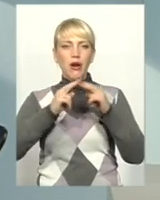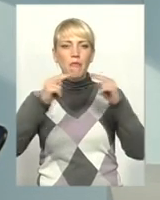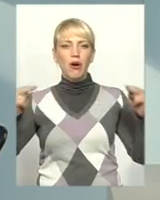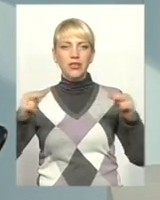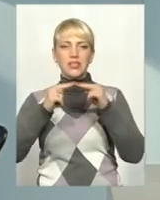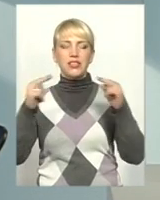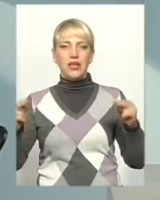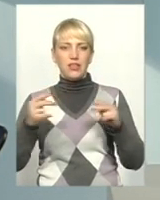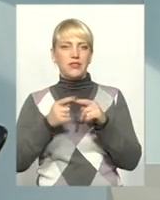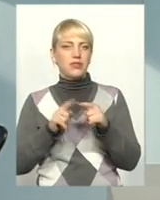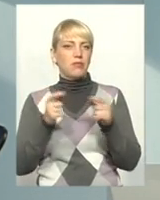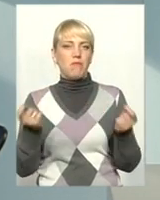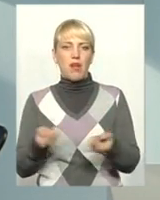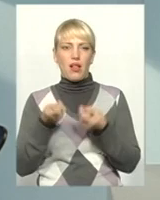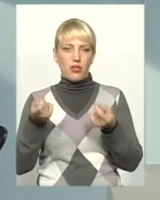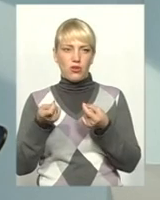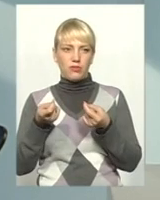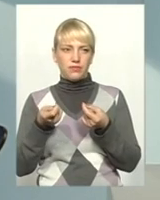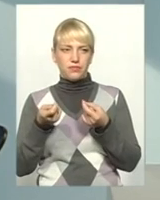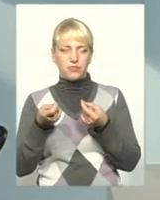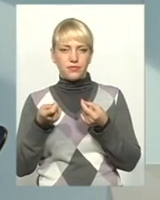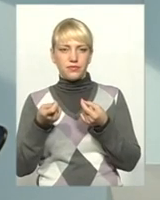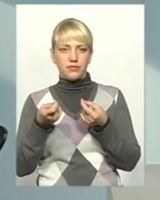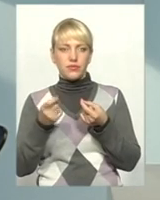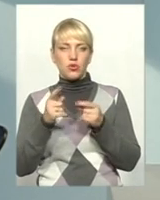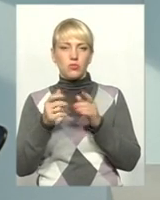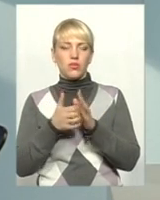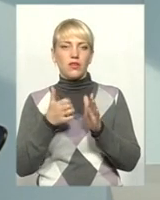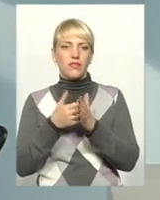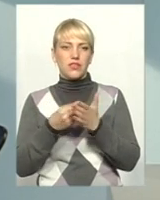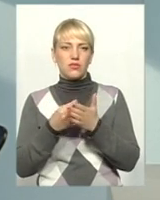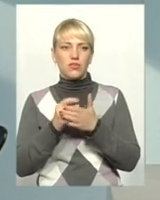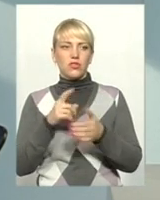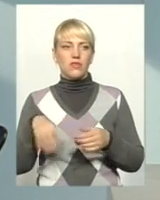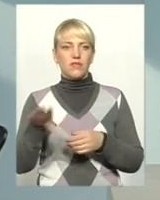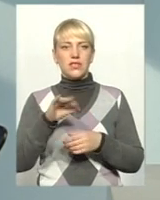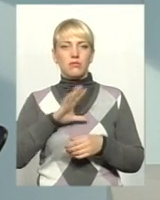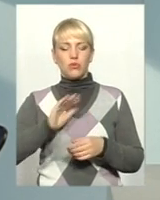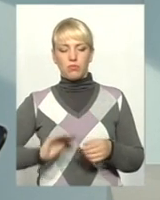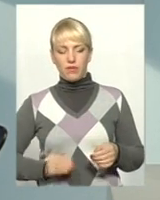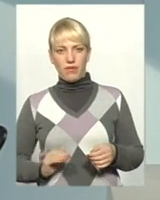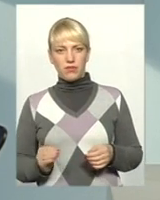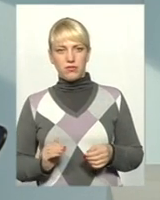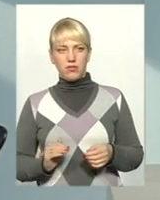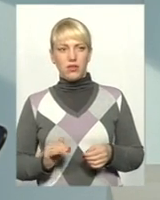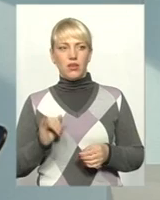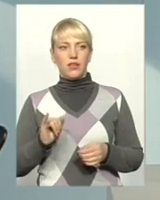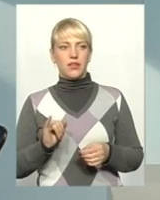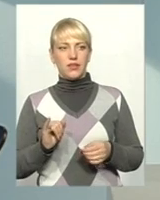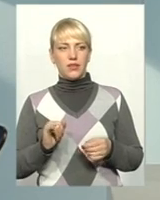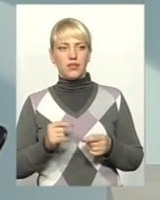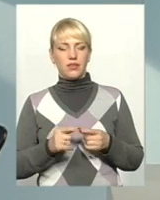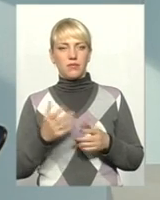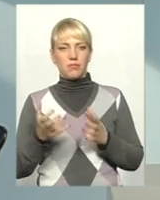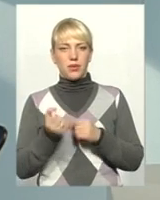зникли з того недофінансування. Тому що фактично вони всі були приватні, і підтримка